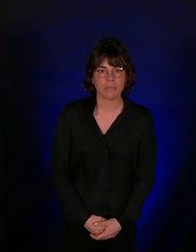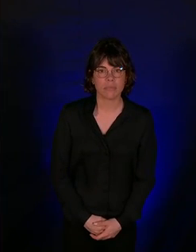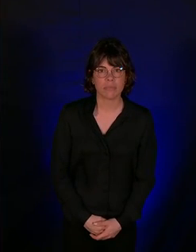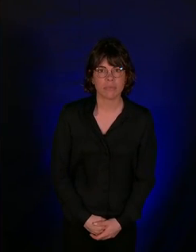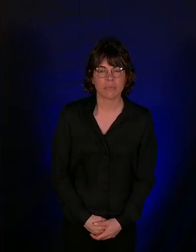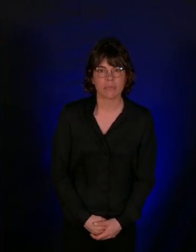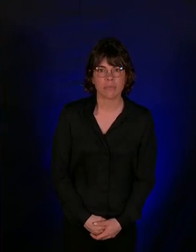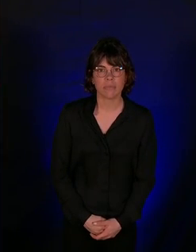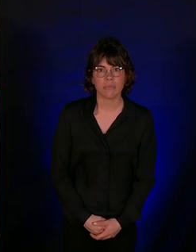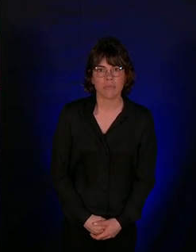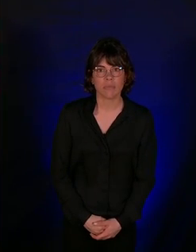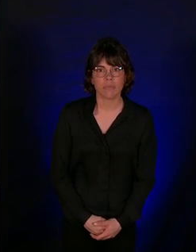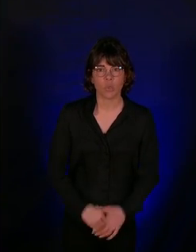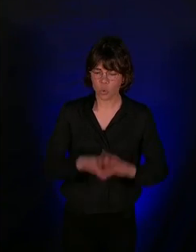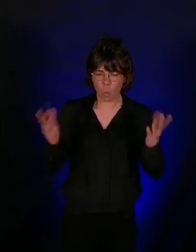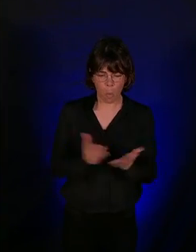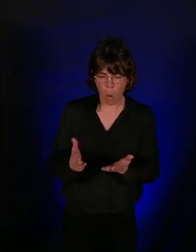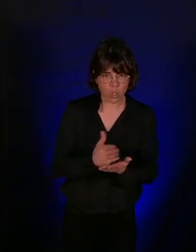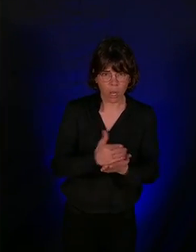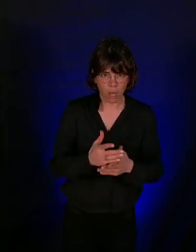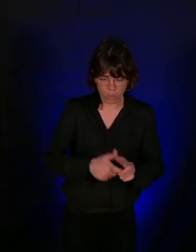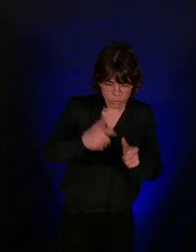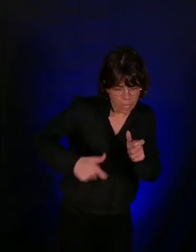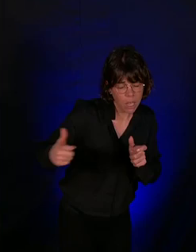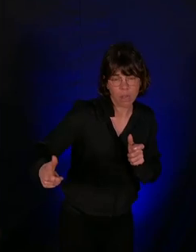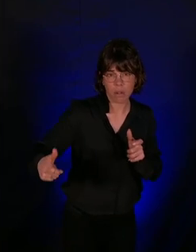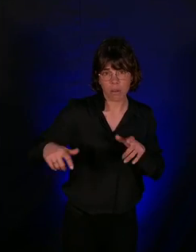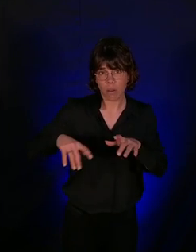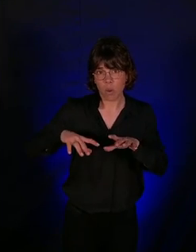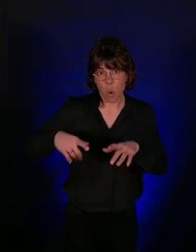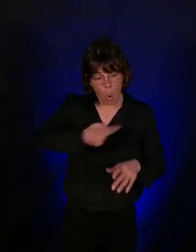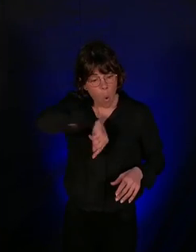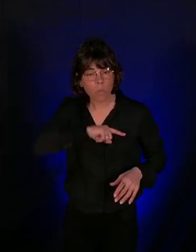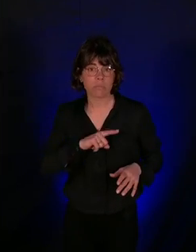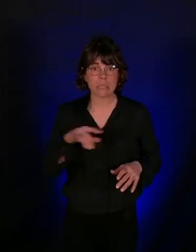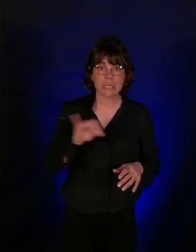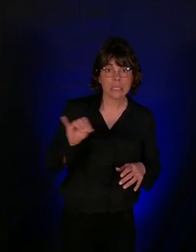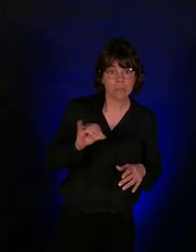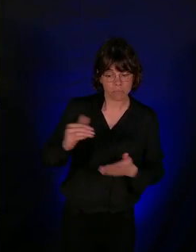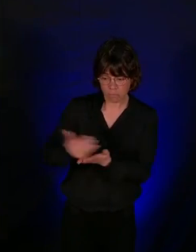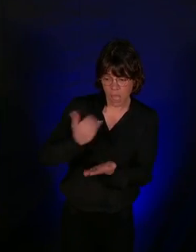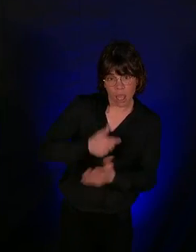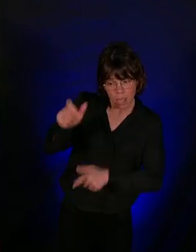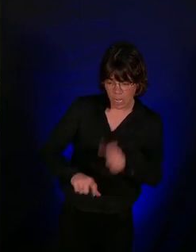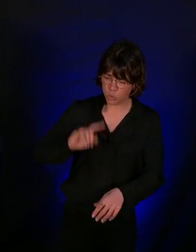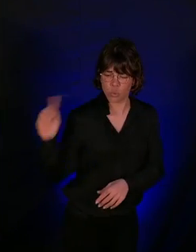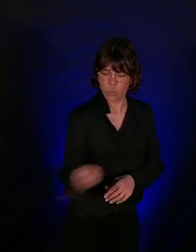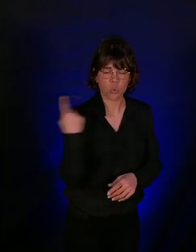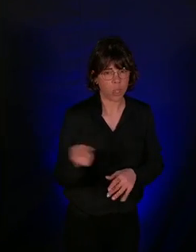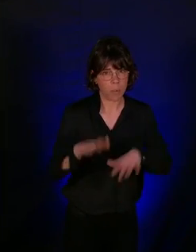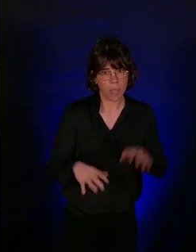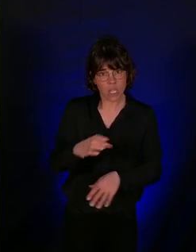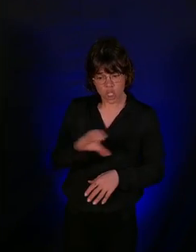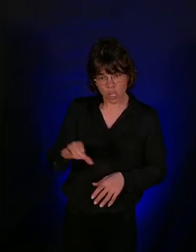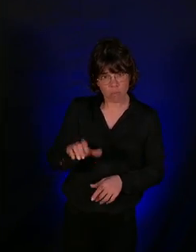eu tous les projets industriels qu'on a monté quand je dis on je parle de des salariés hein de tous les salariés une centaine de